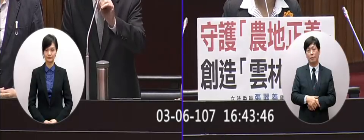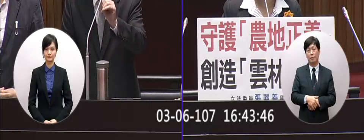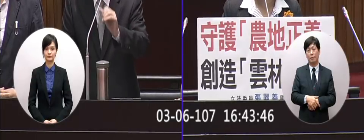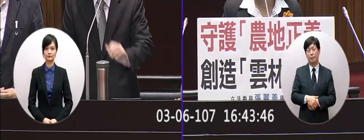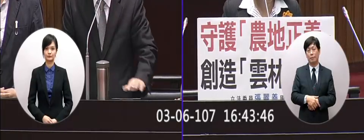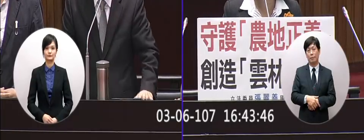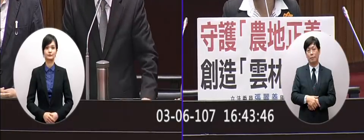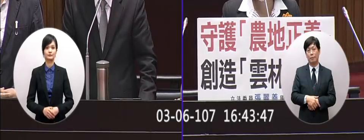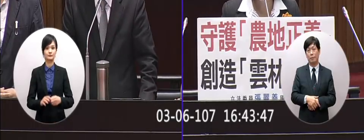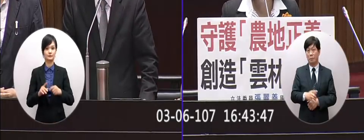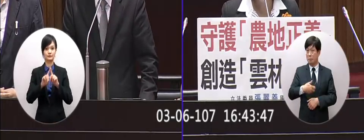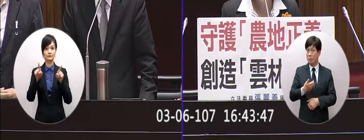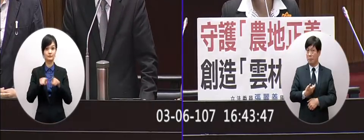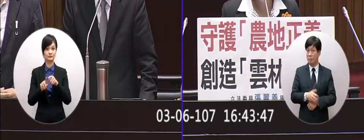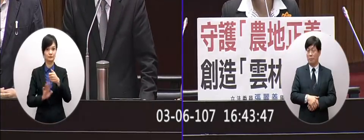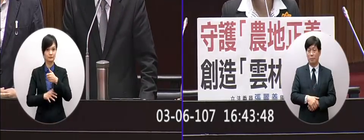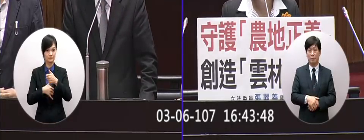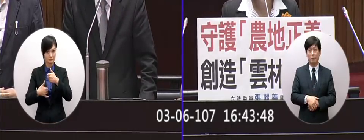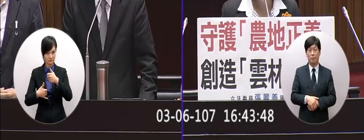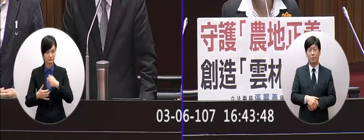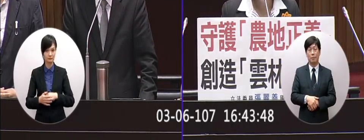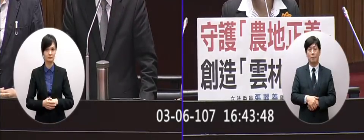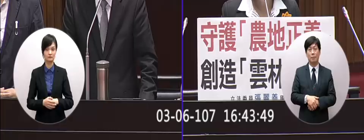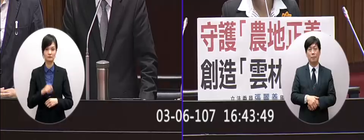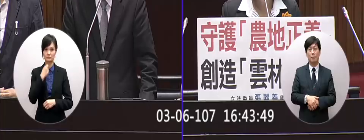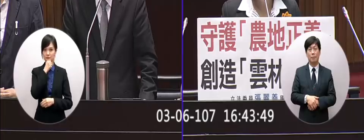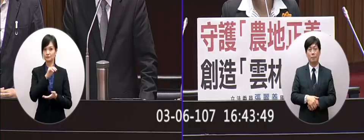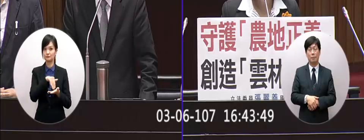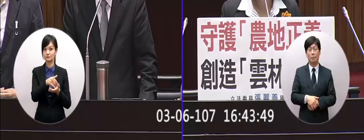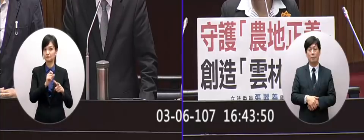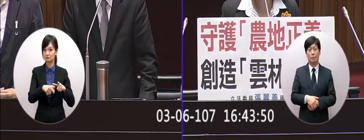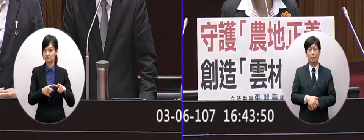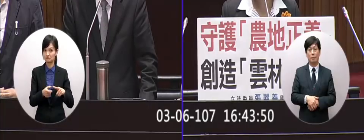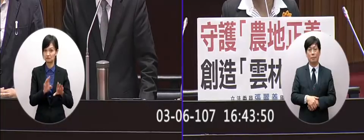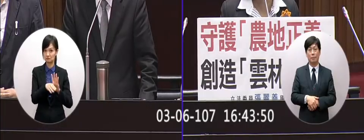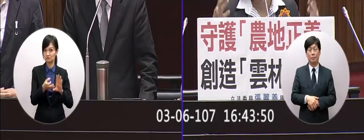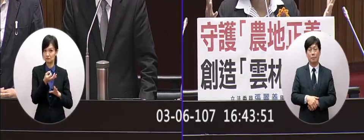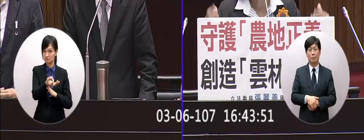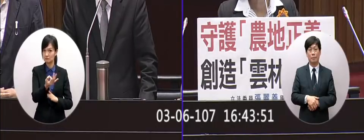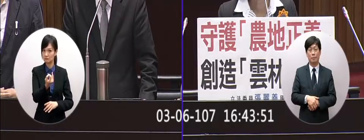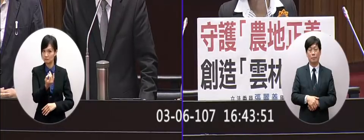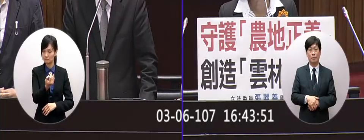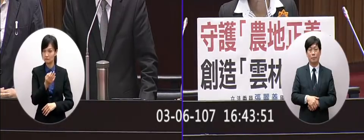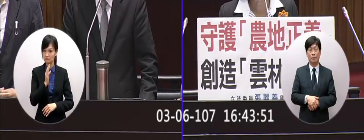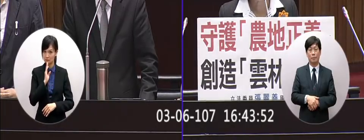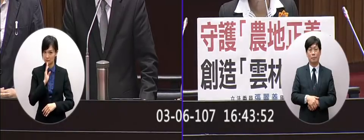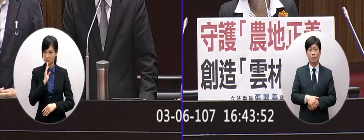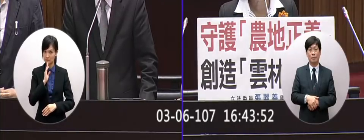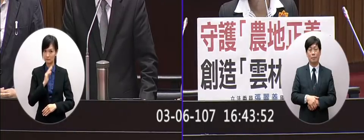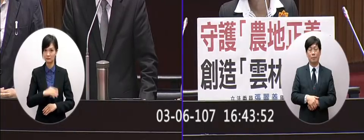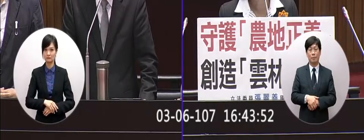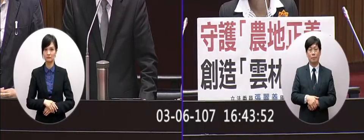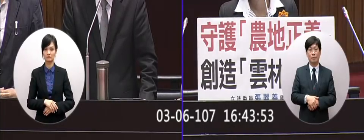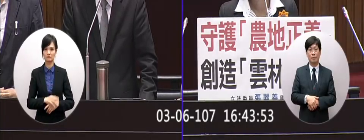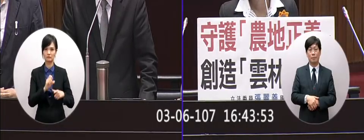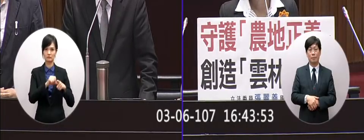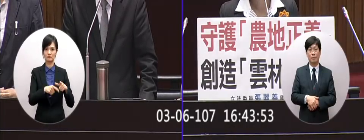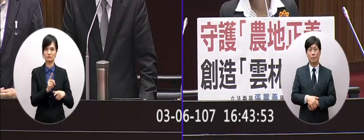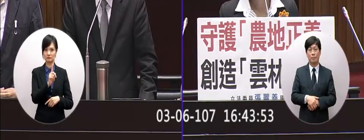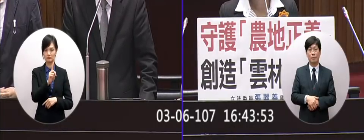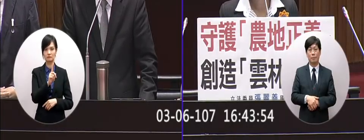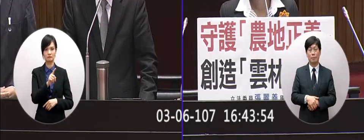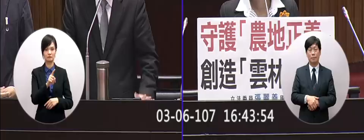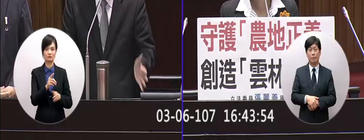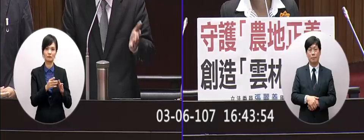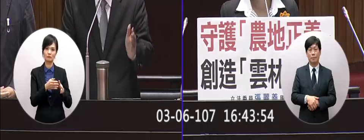这个张委员， 你不知道吗？ 你说台塑缴多少钱啊？多少税收？ 缴多少税收啊？ 一家公司缴多少